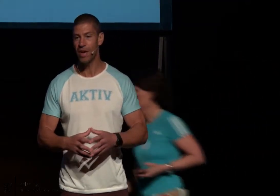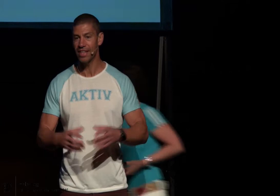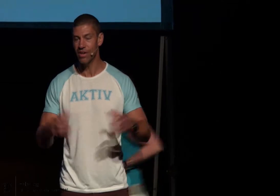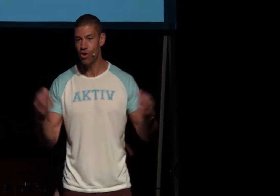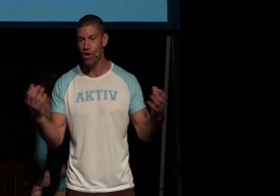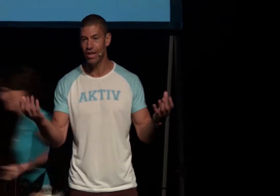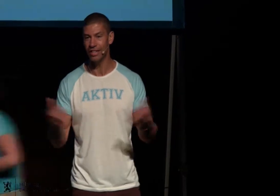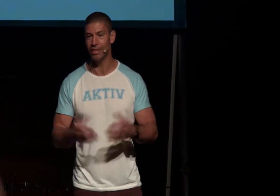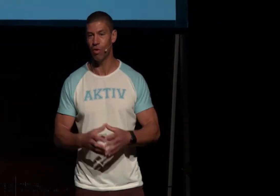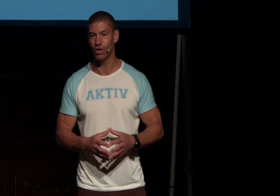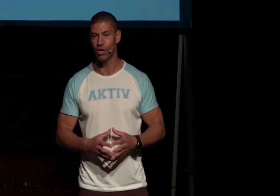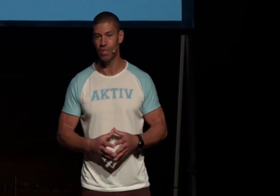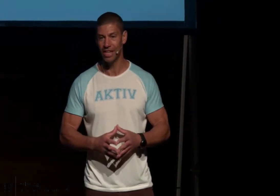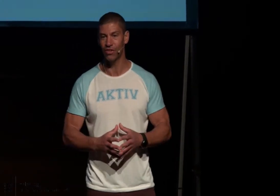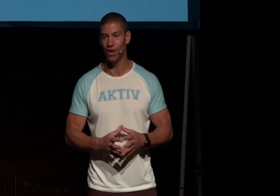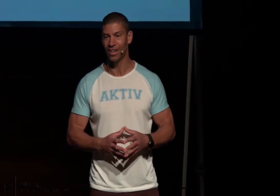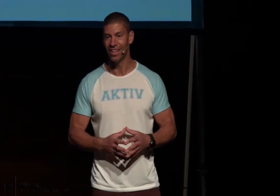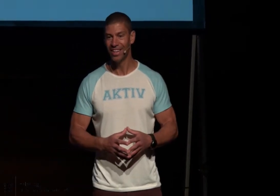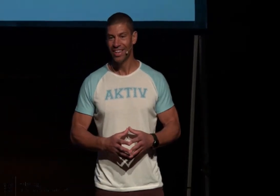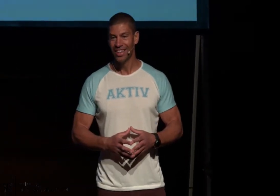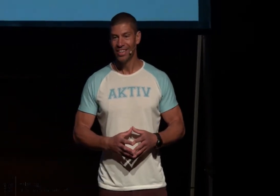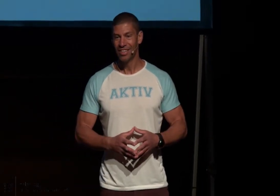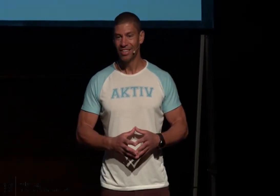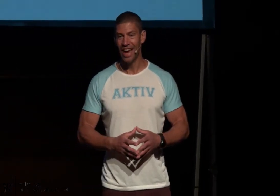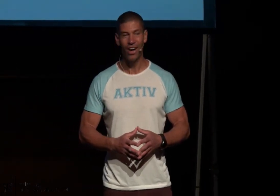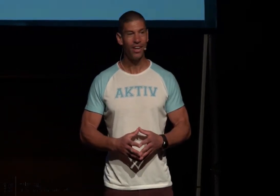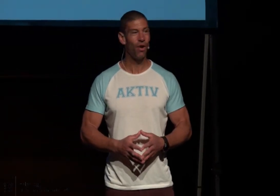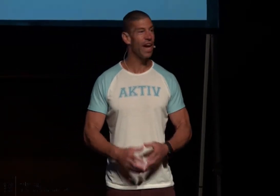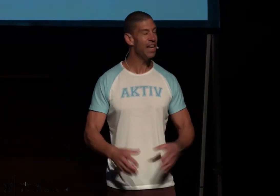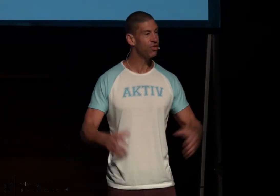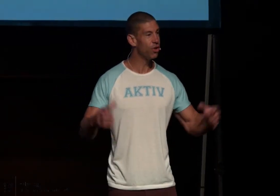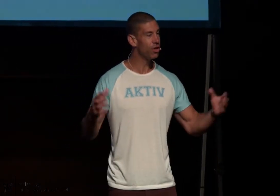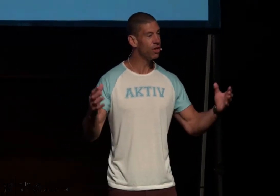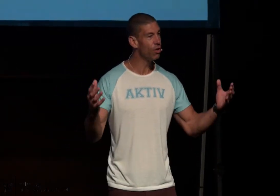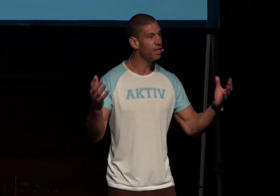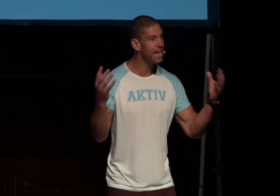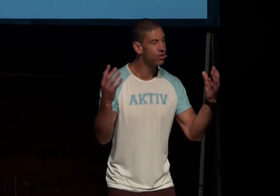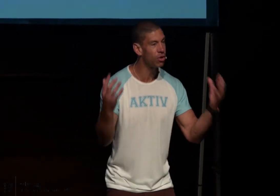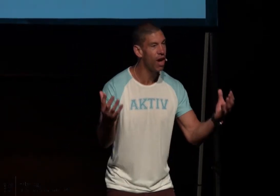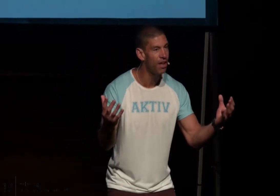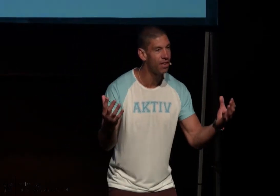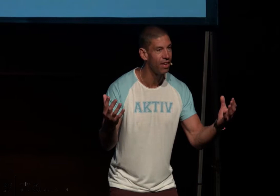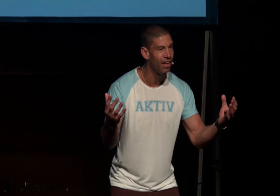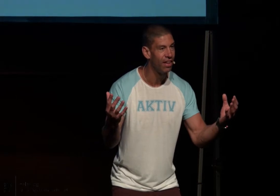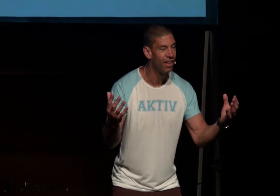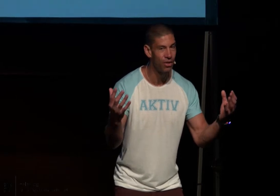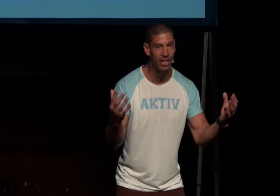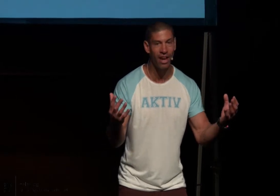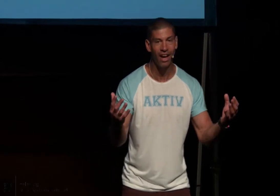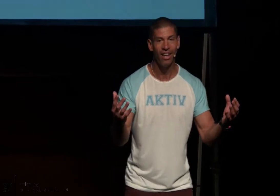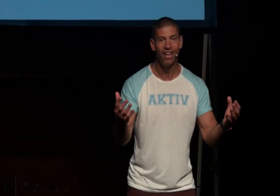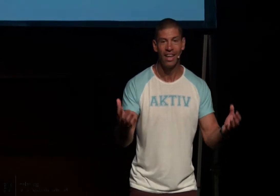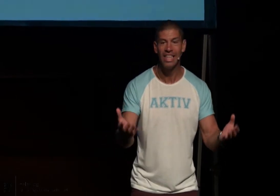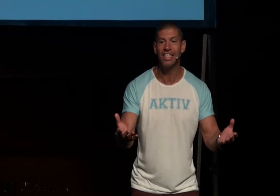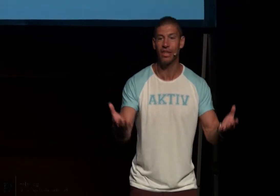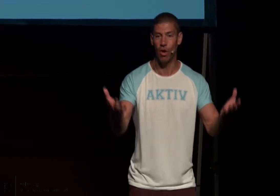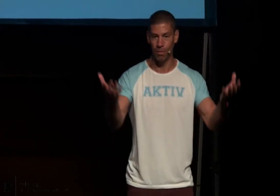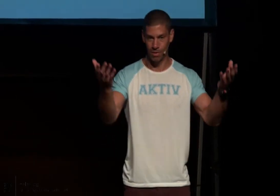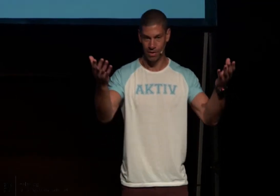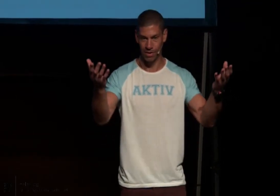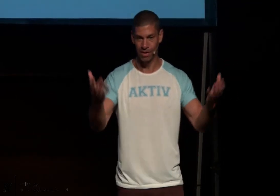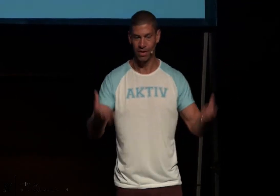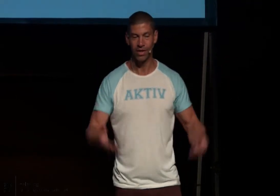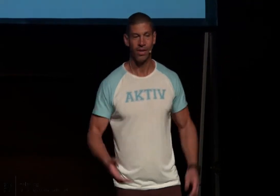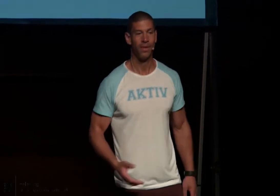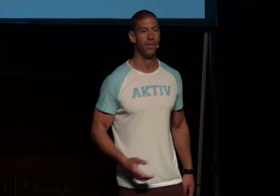mer skjerpet etter en ødeliten morgengym, ikke det sånn? Ja, ok, så da, de som kan av dere reise seg